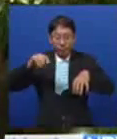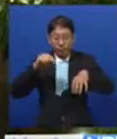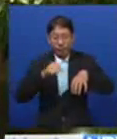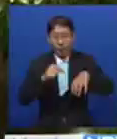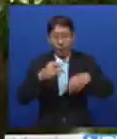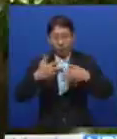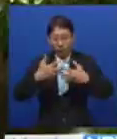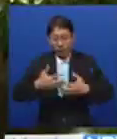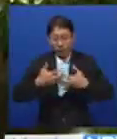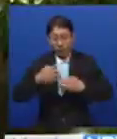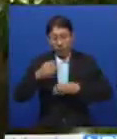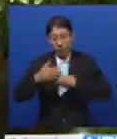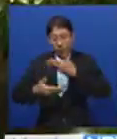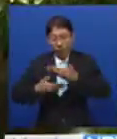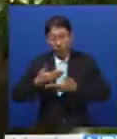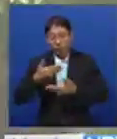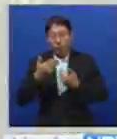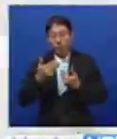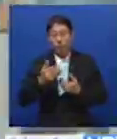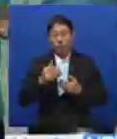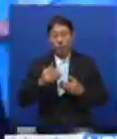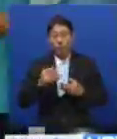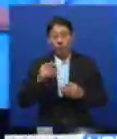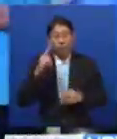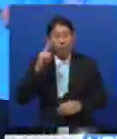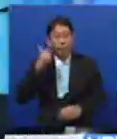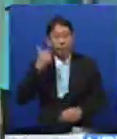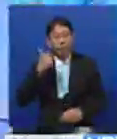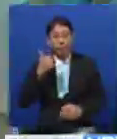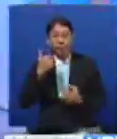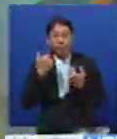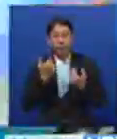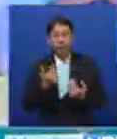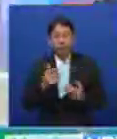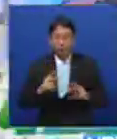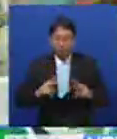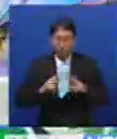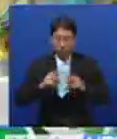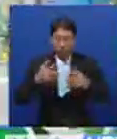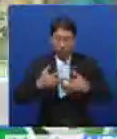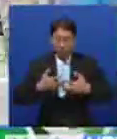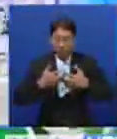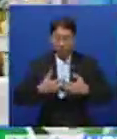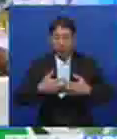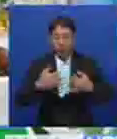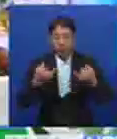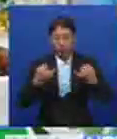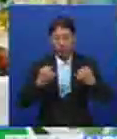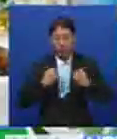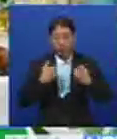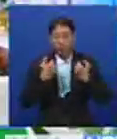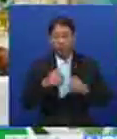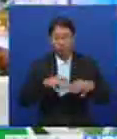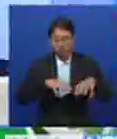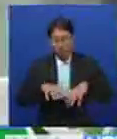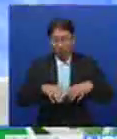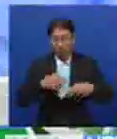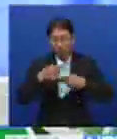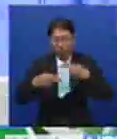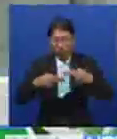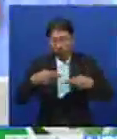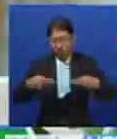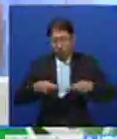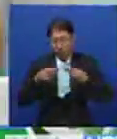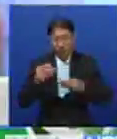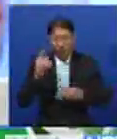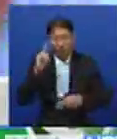กรรมสร้างสรรค์ของขวัญแด่แม่ค่ะ กระทรวงอุตสาหกรรมเป็นเจ้าภาพจัดตลาดอุตสาหกรรมสร้างสรรค์ของขวัญแด่แม่ที่จ